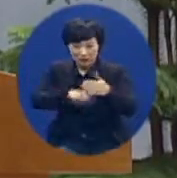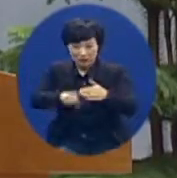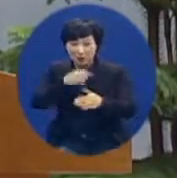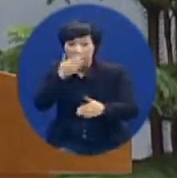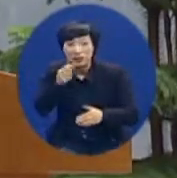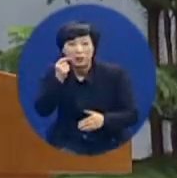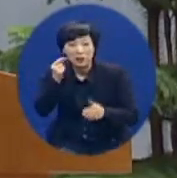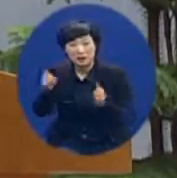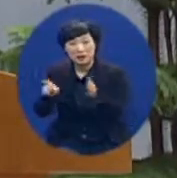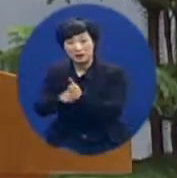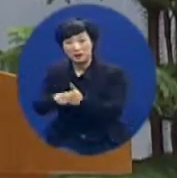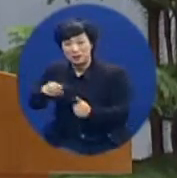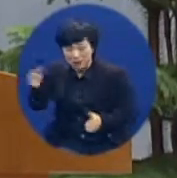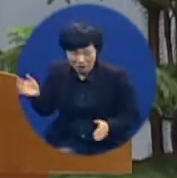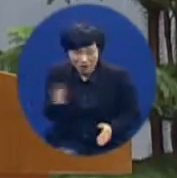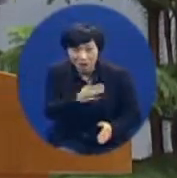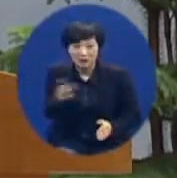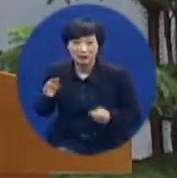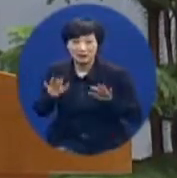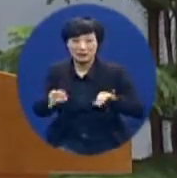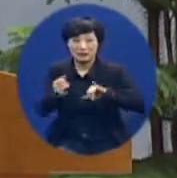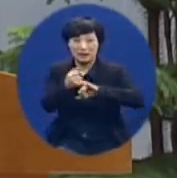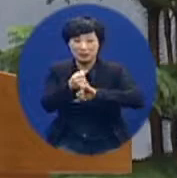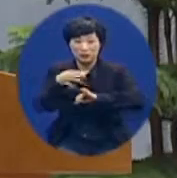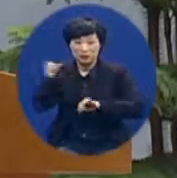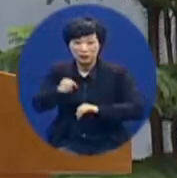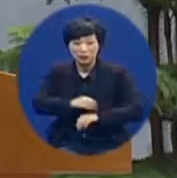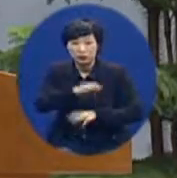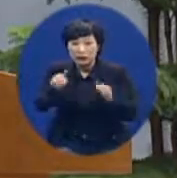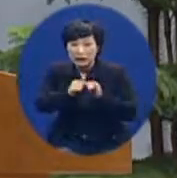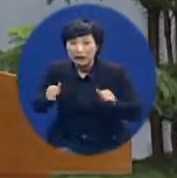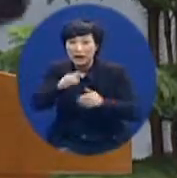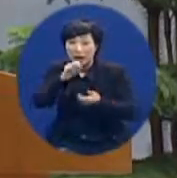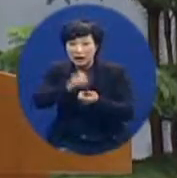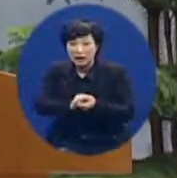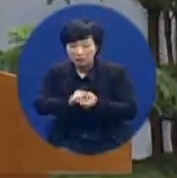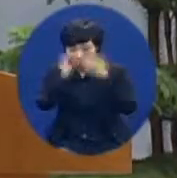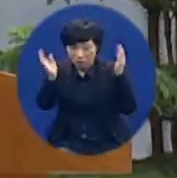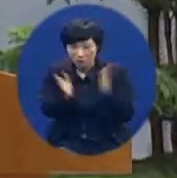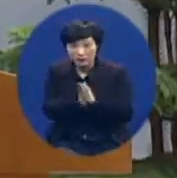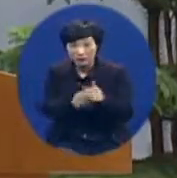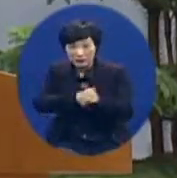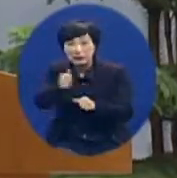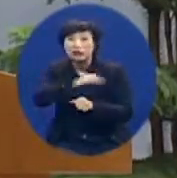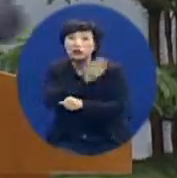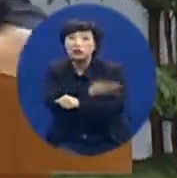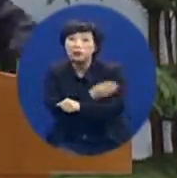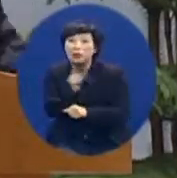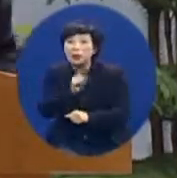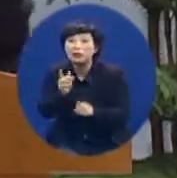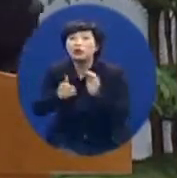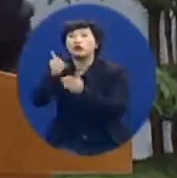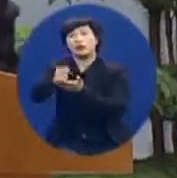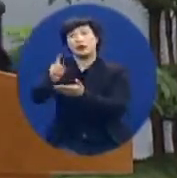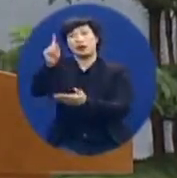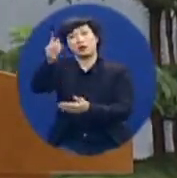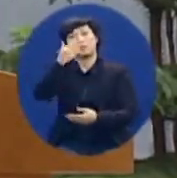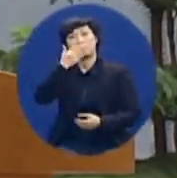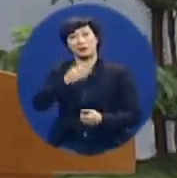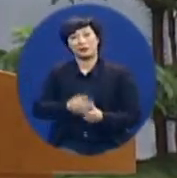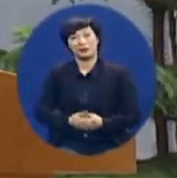없느니라 약속을 붙잡고 인간의 한계를 초월하는 것을이기는 능력은 예수밖에 없다